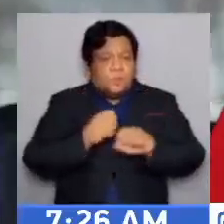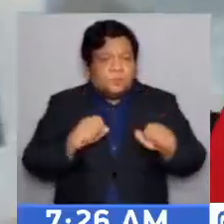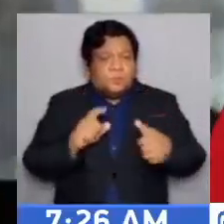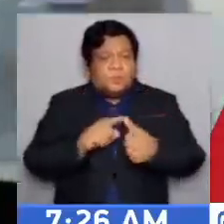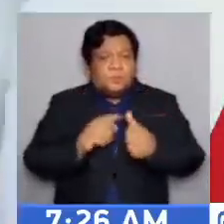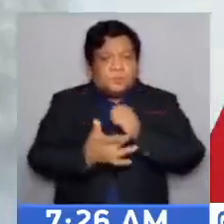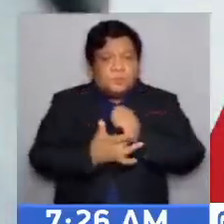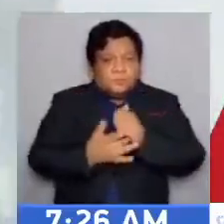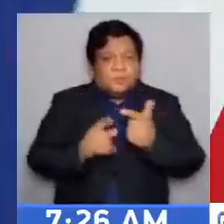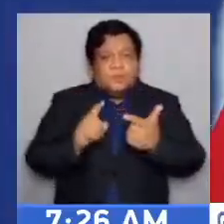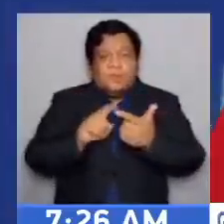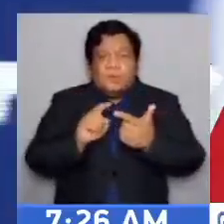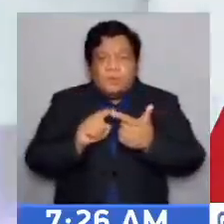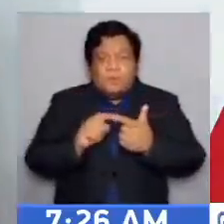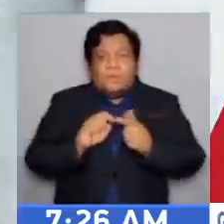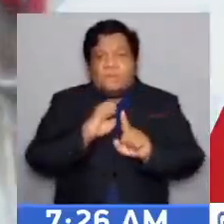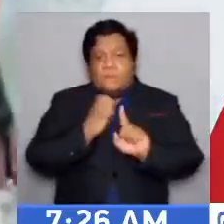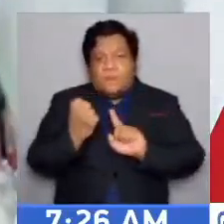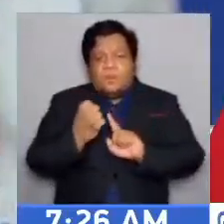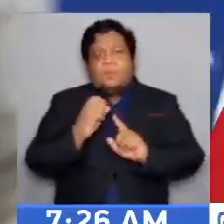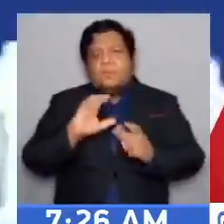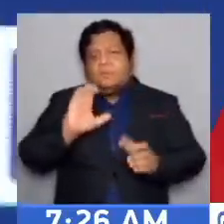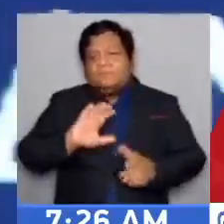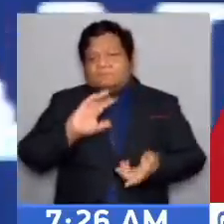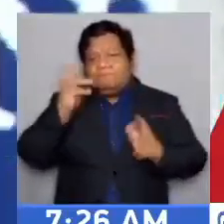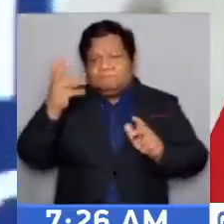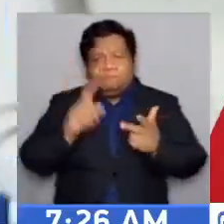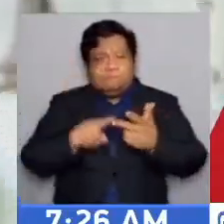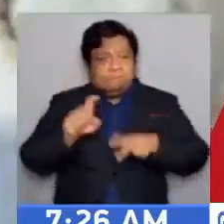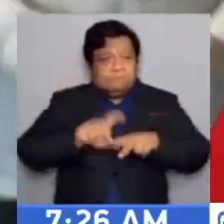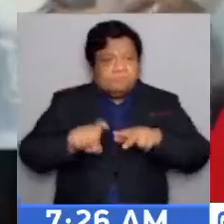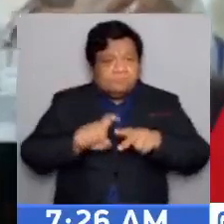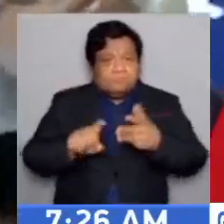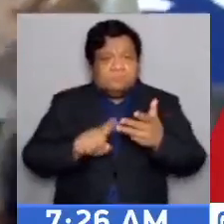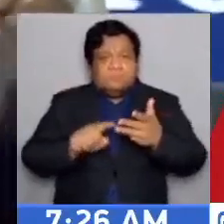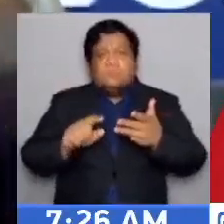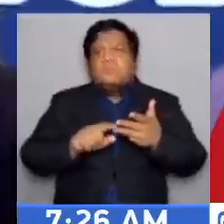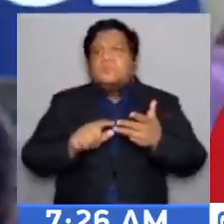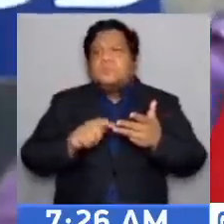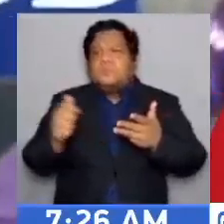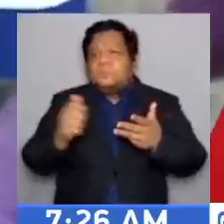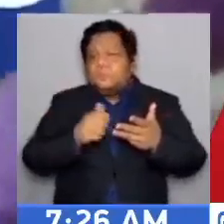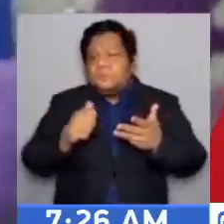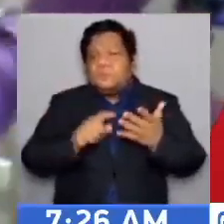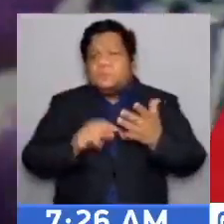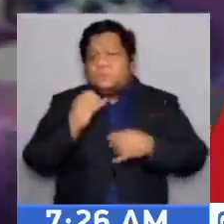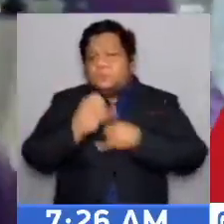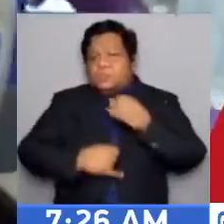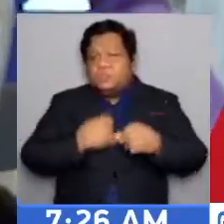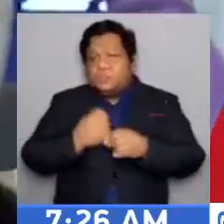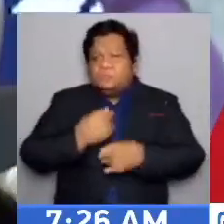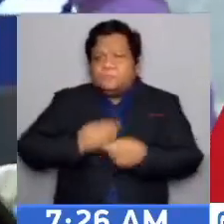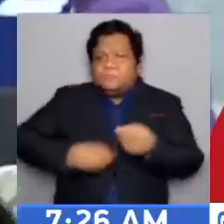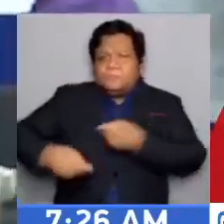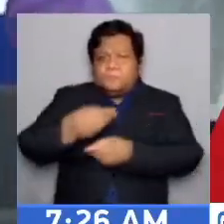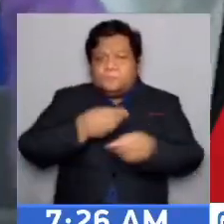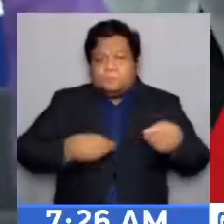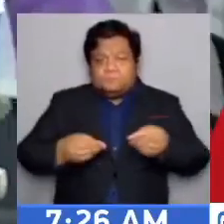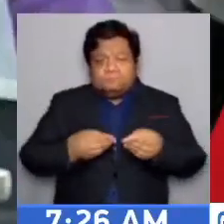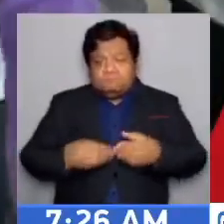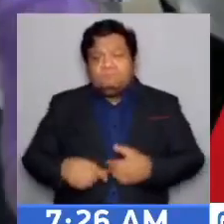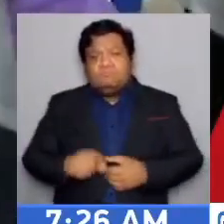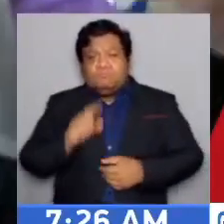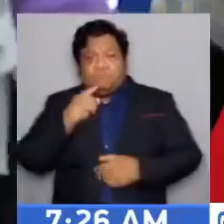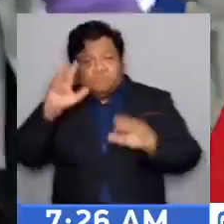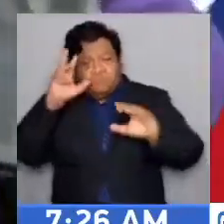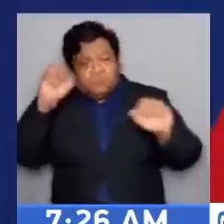change, power, transportation at international trade. Kinilala ng Pangulo ang papel ng pribadong sektor sa pagbangon ng ekonomiya at nangakong itutuon ang mga pulisiya